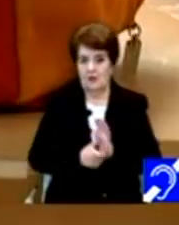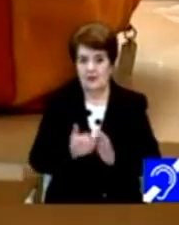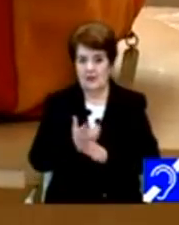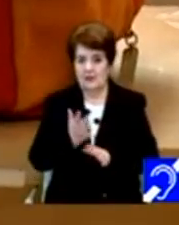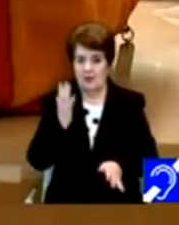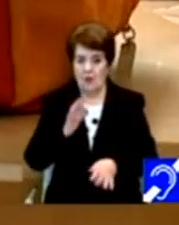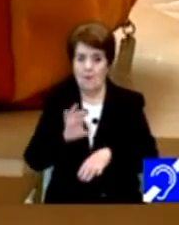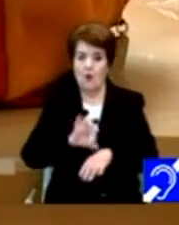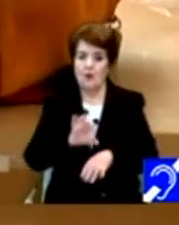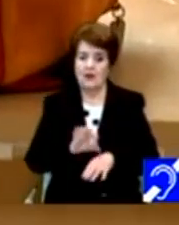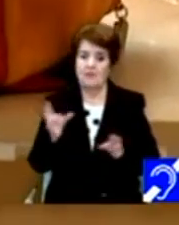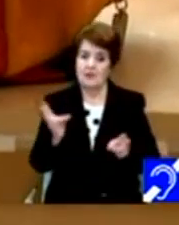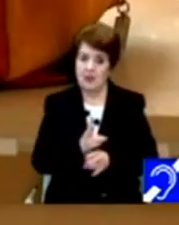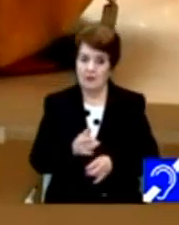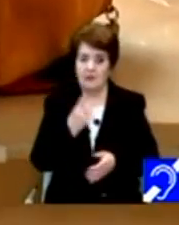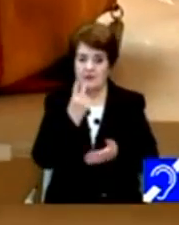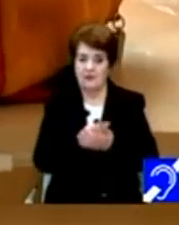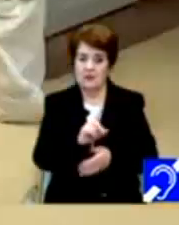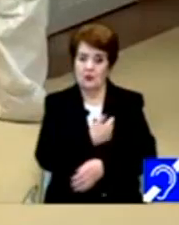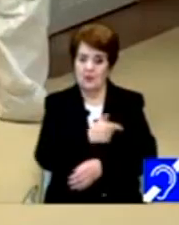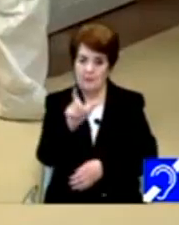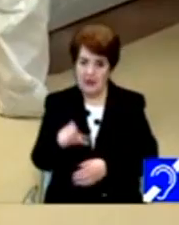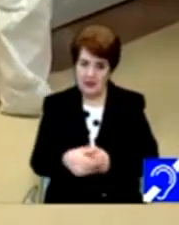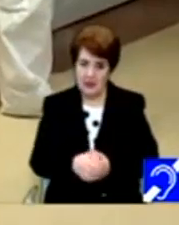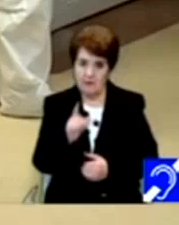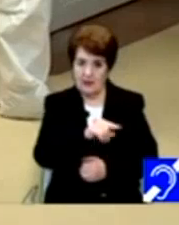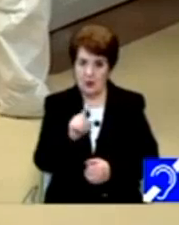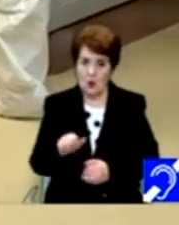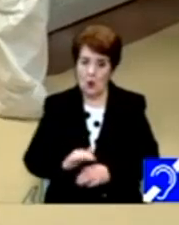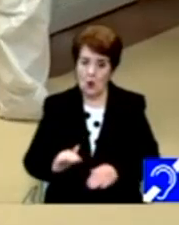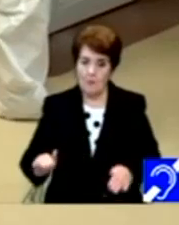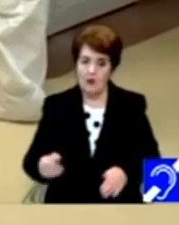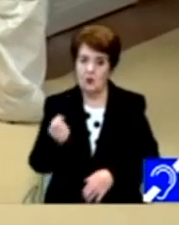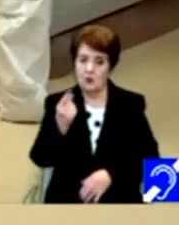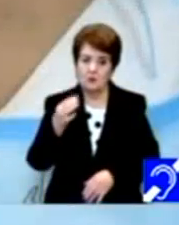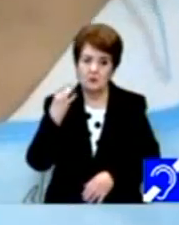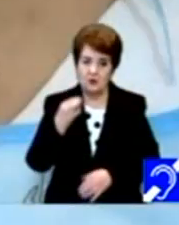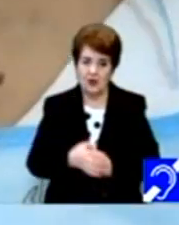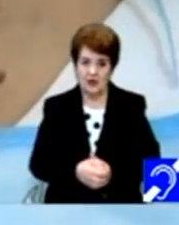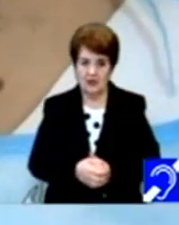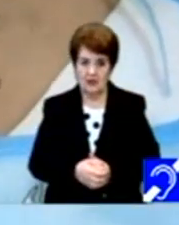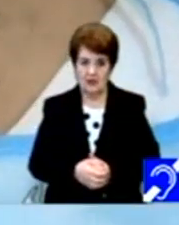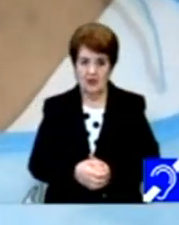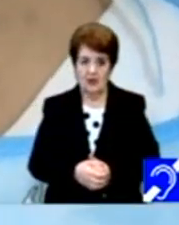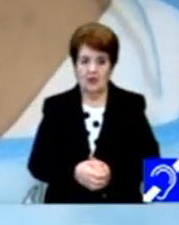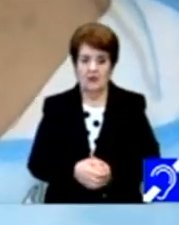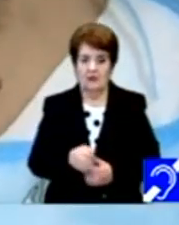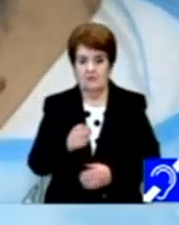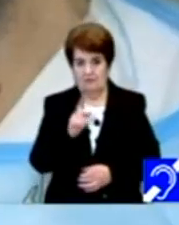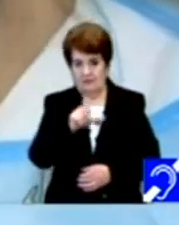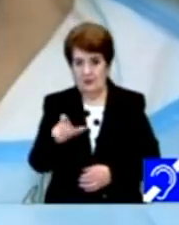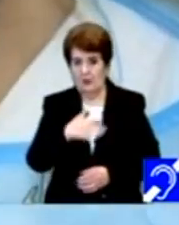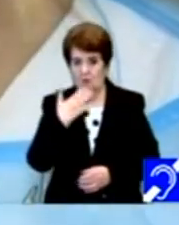rând bolnavi care trebuie să fie văzuți de un medic, printre ei și un copil de 11 ani. Coadă de ambulanță, coadă de pacienți